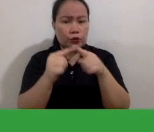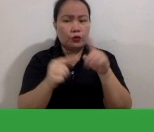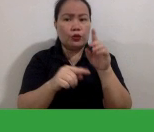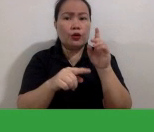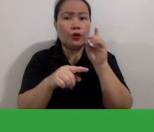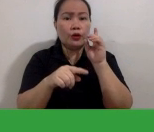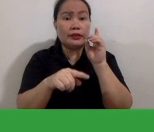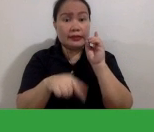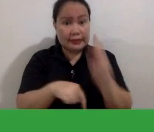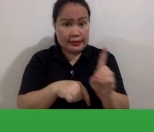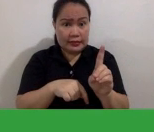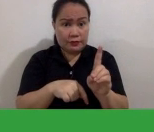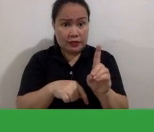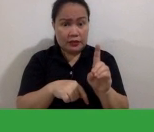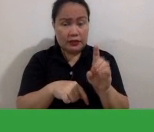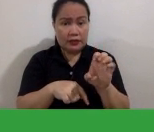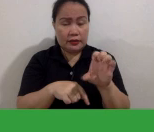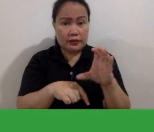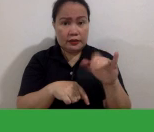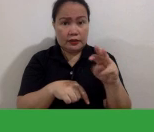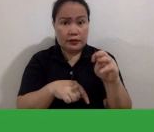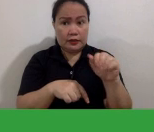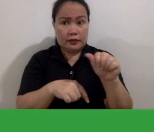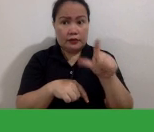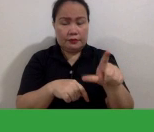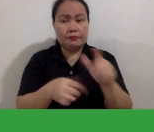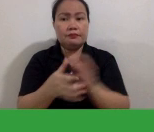fraction to decimal. Okay? Bakit? Kasi